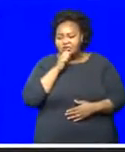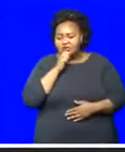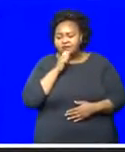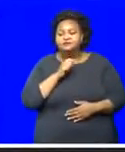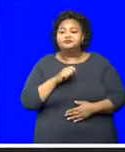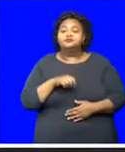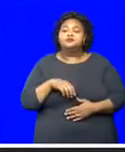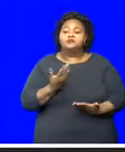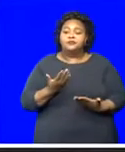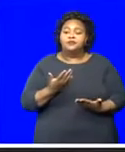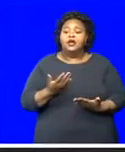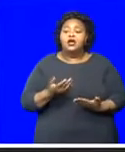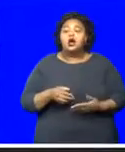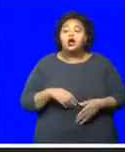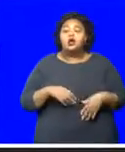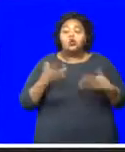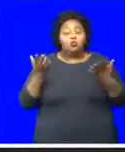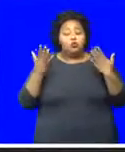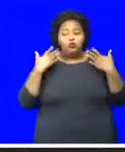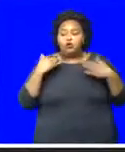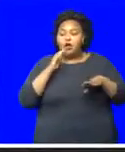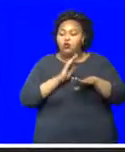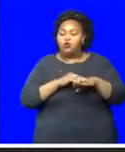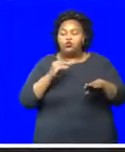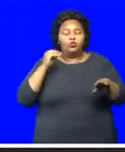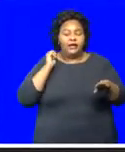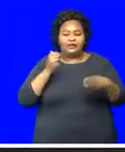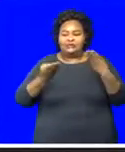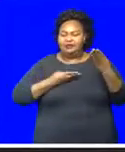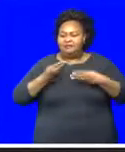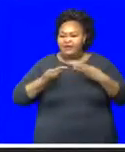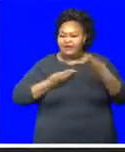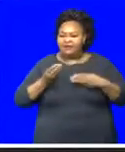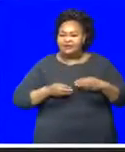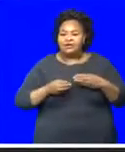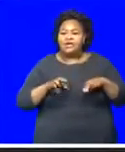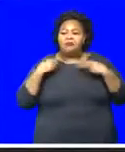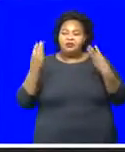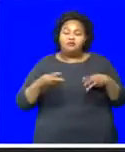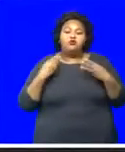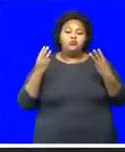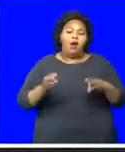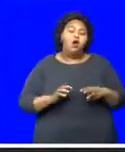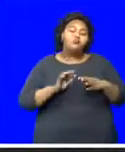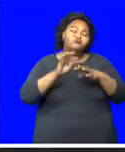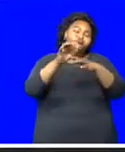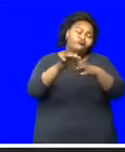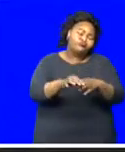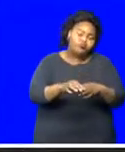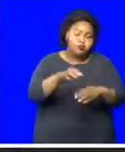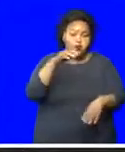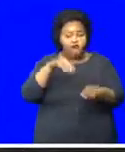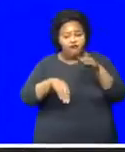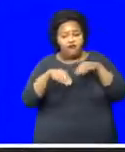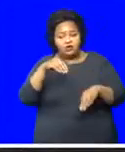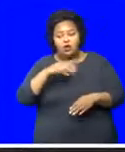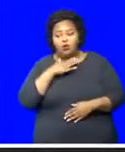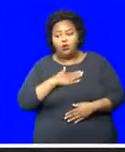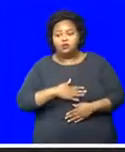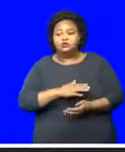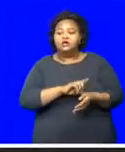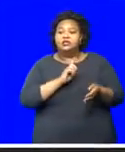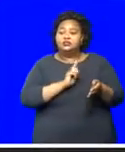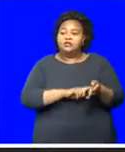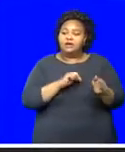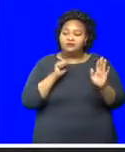Nasifika lana ekuseni thina sifike nga-5 la ekuseni but sikhanze bantu solo sebavele bala labanye bathi